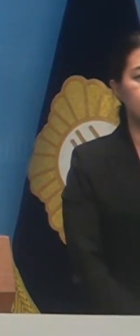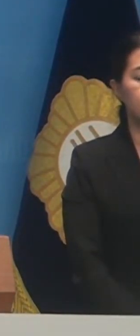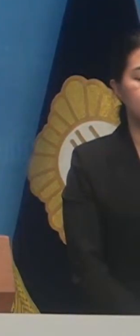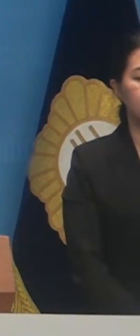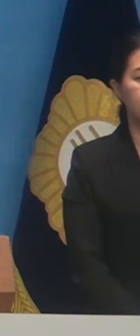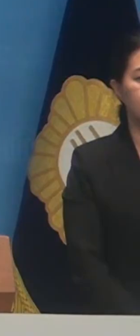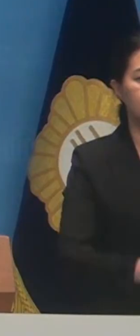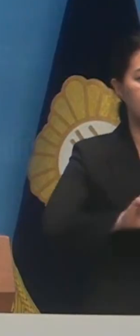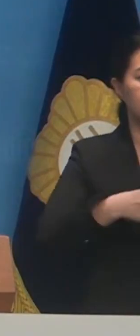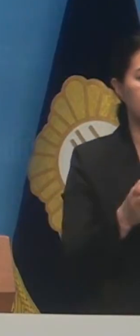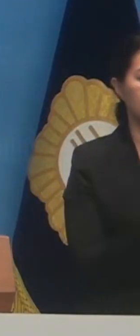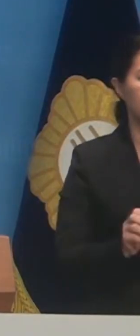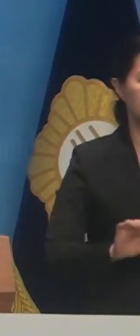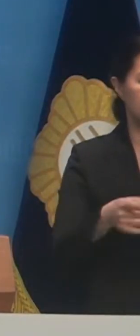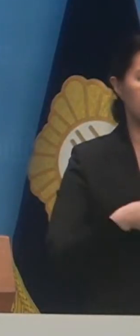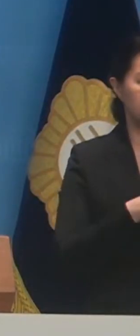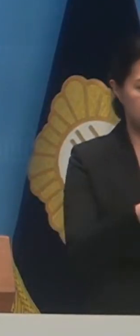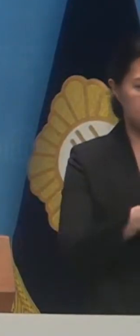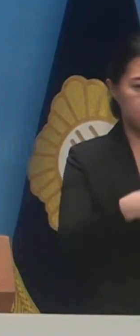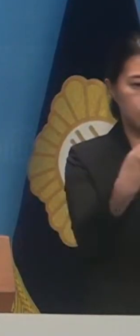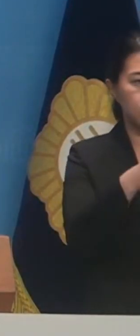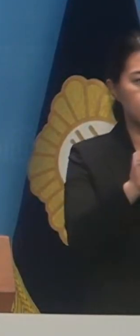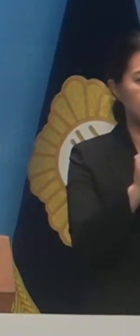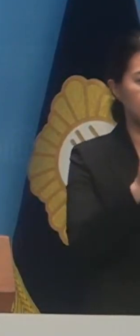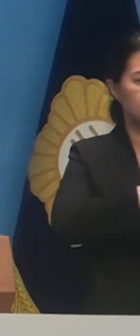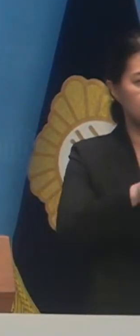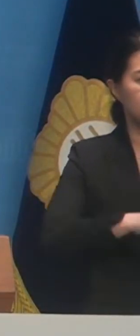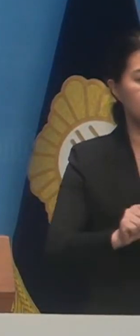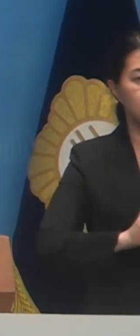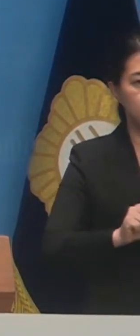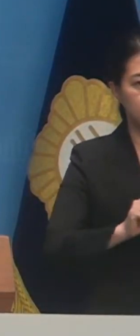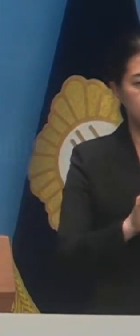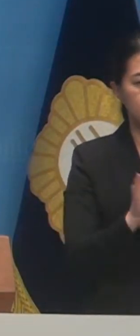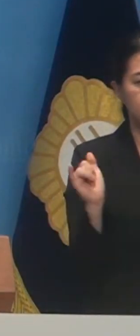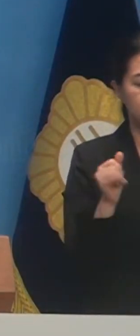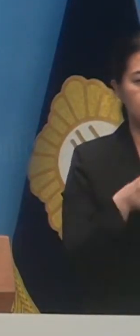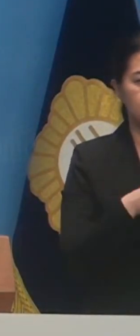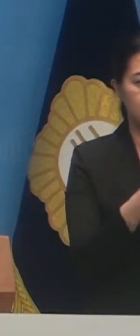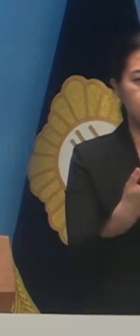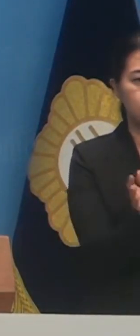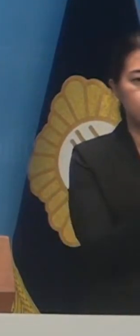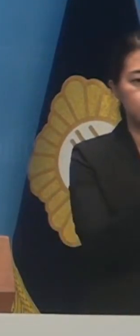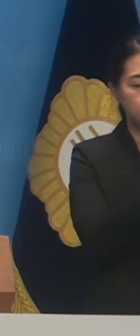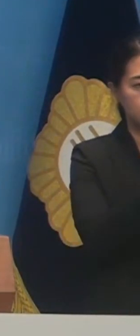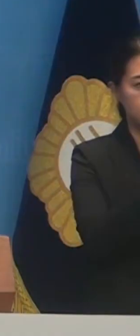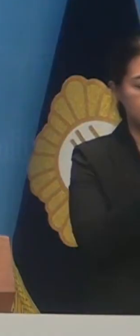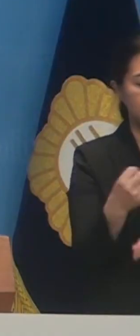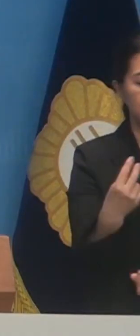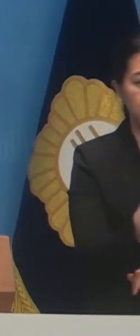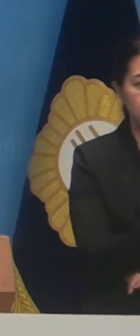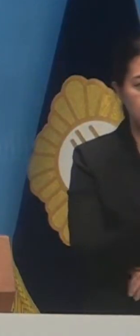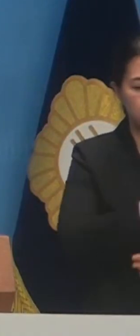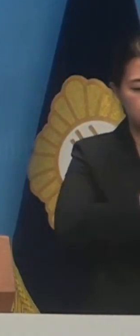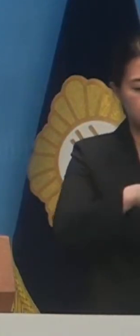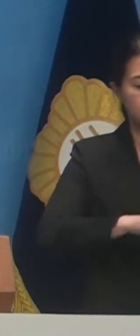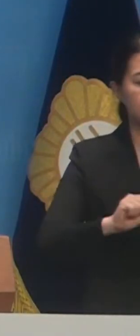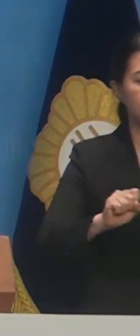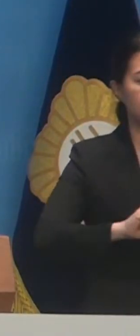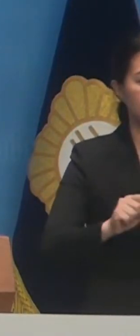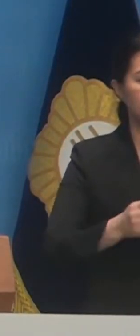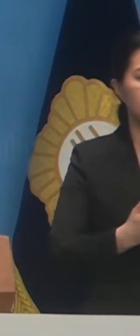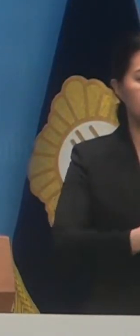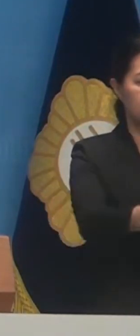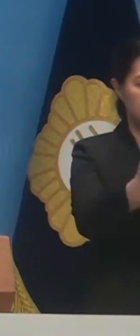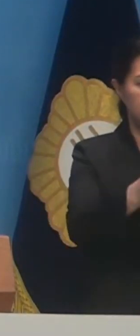먼저 국민의힘 해산청구 1000만인 서명운동 국민추진단 모집 및 서명운동